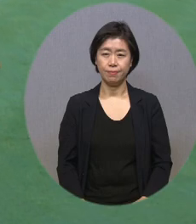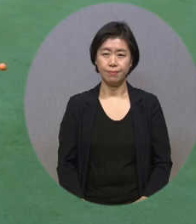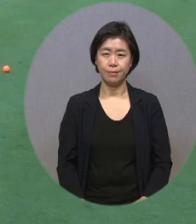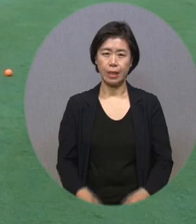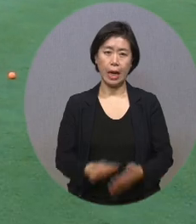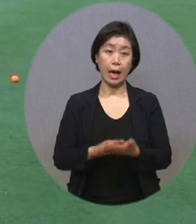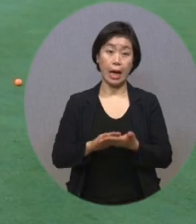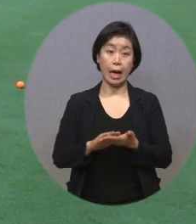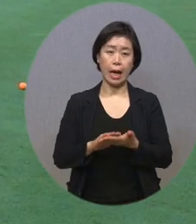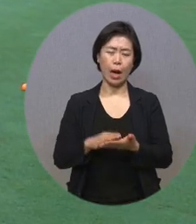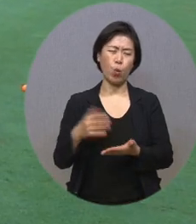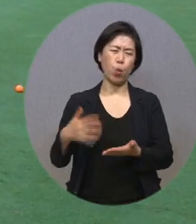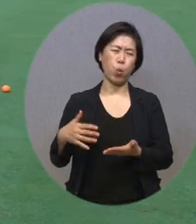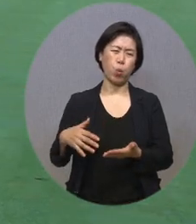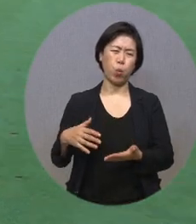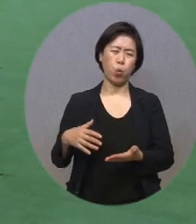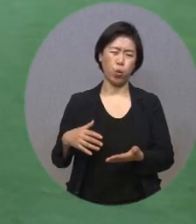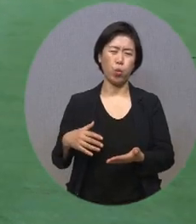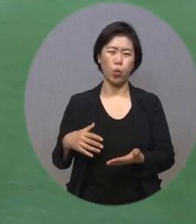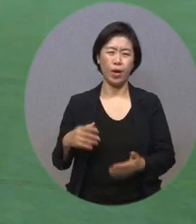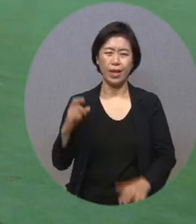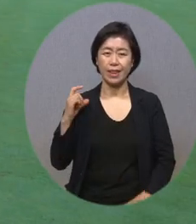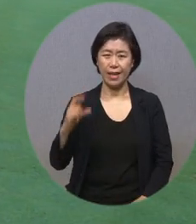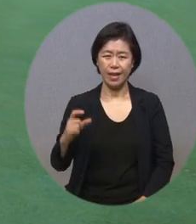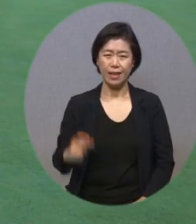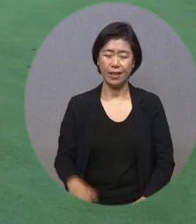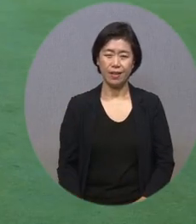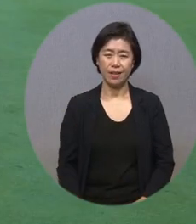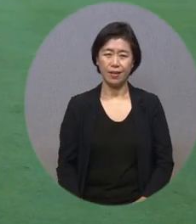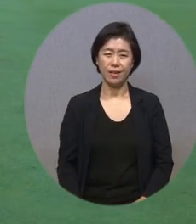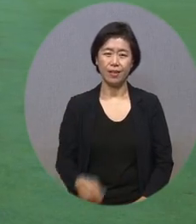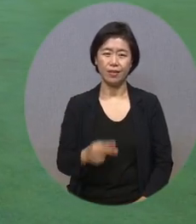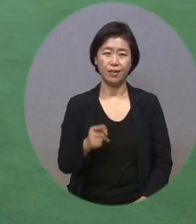나이스. 오. 셌어. 더블.